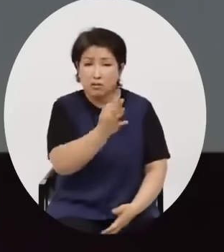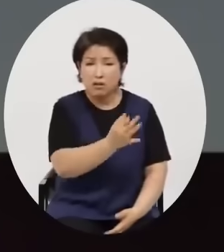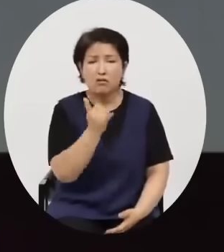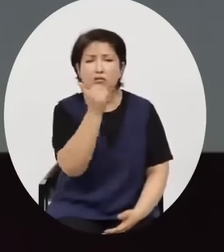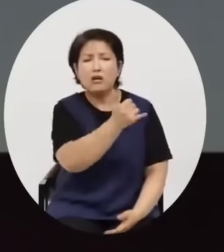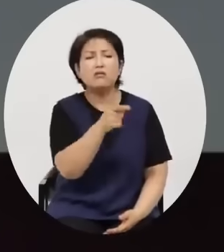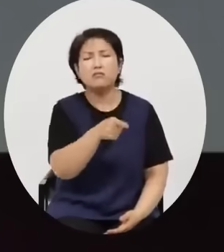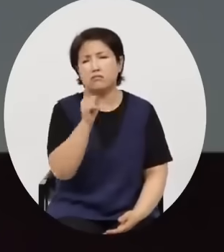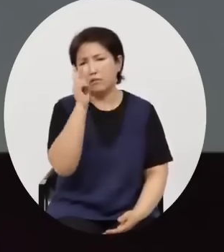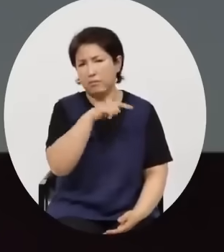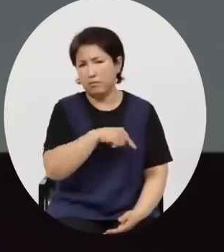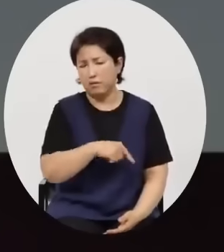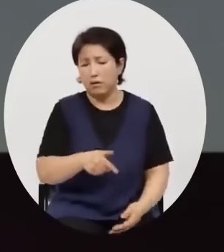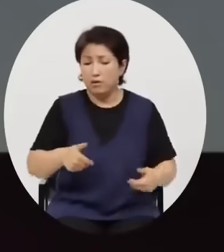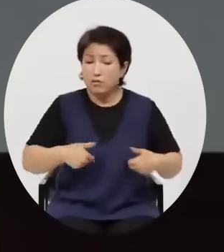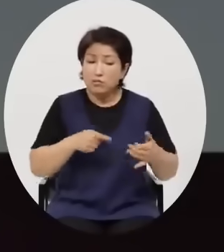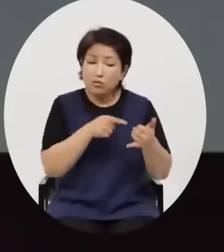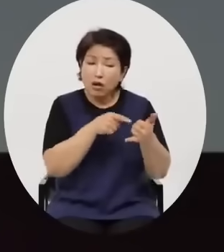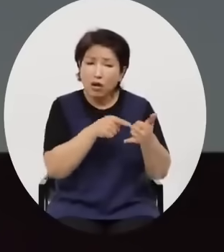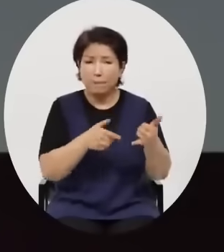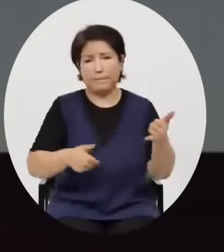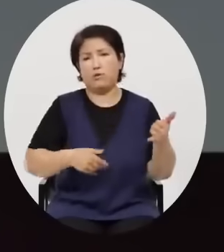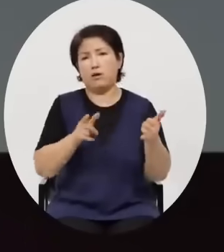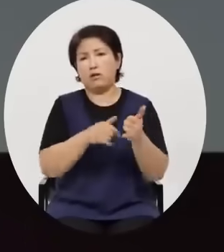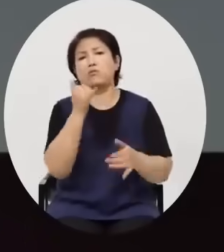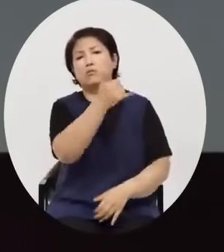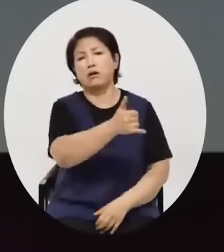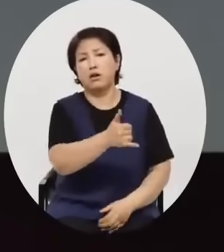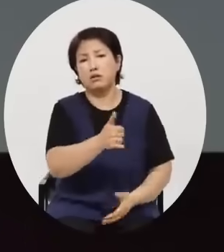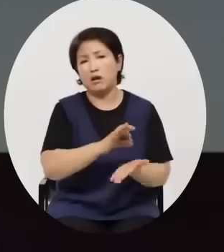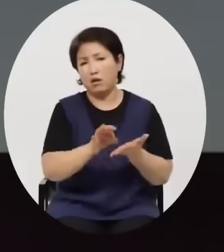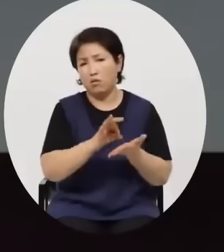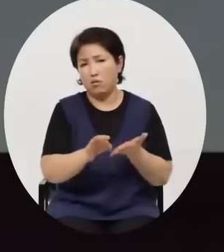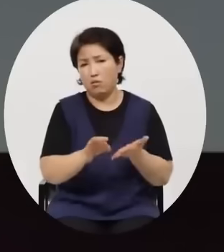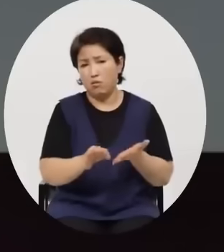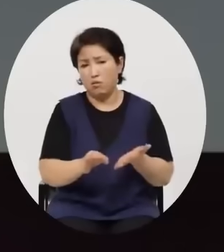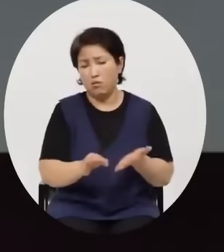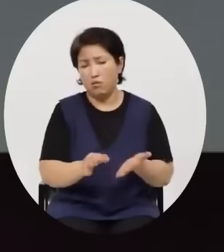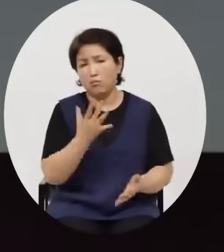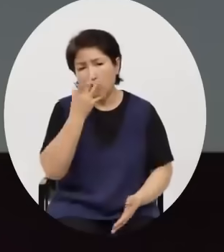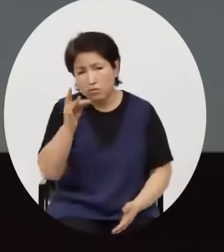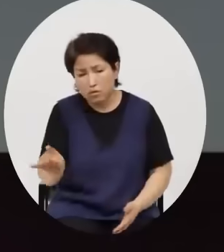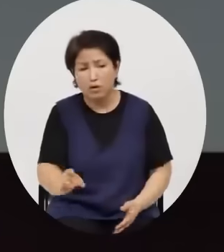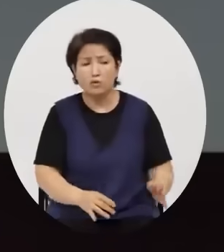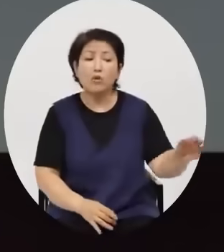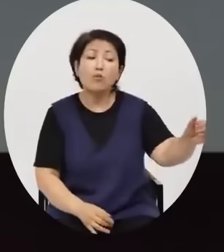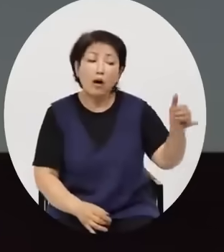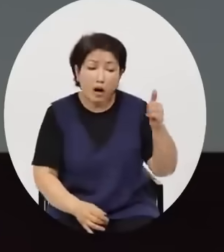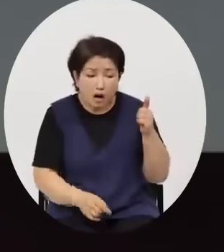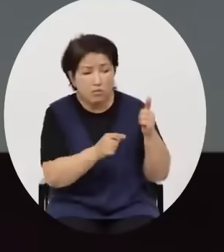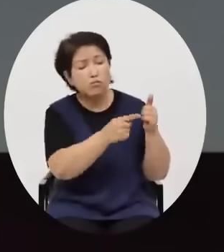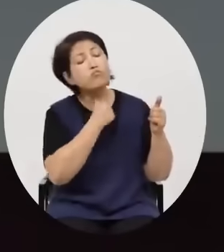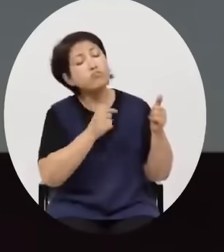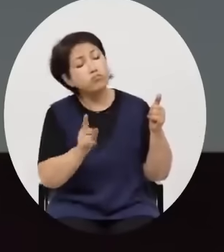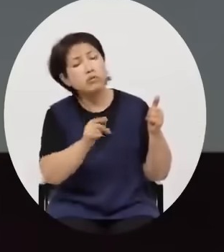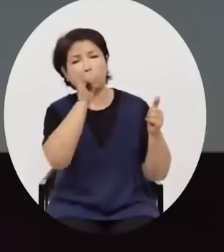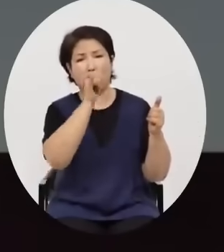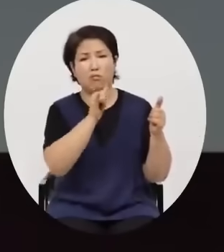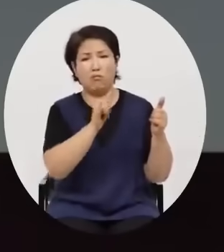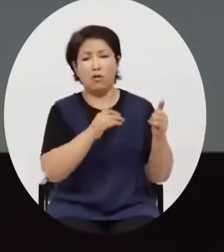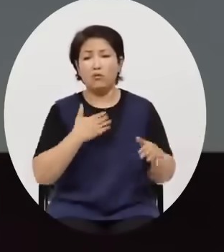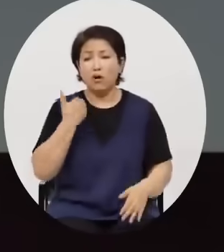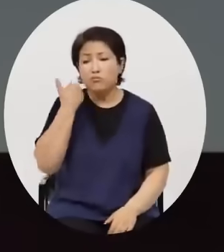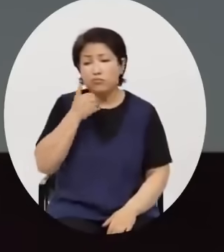거는. 전화라는 건 다 필요할 때 하는 거예요. 그러니까 내가 전화를 딱 받은 바로 상대가 나한테 뭐 요구하라고 전화하는 거예요.